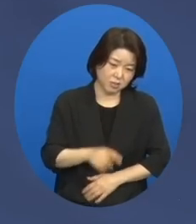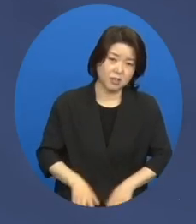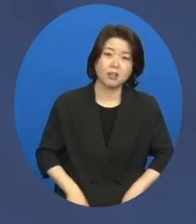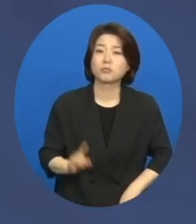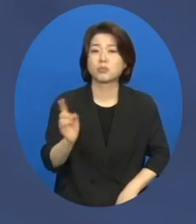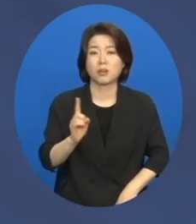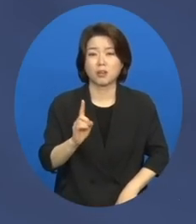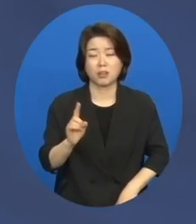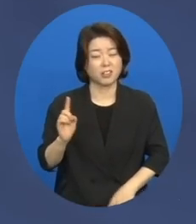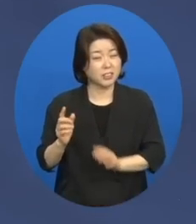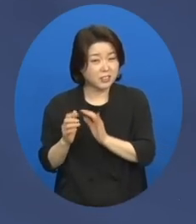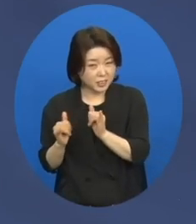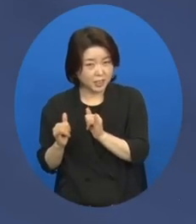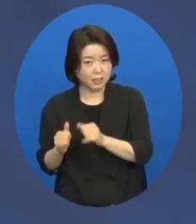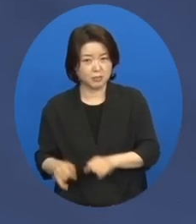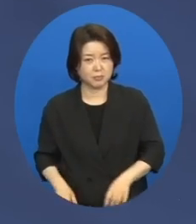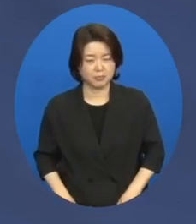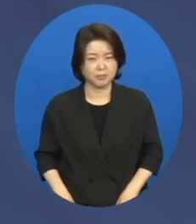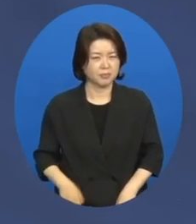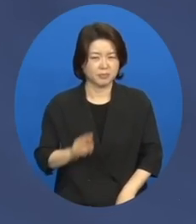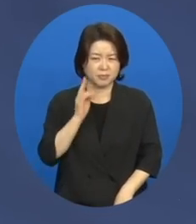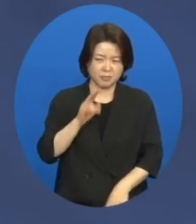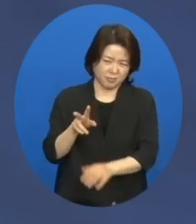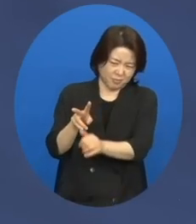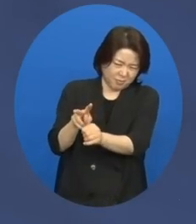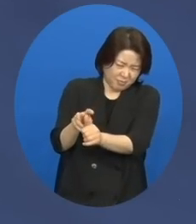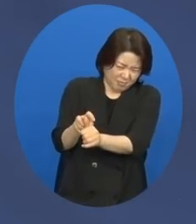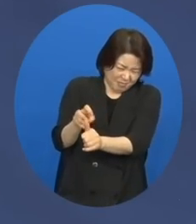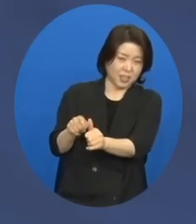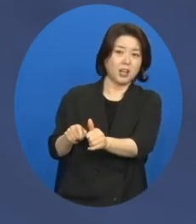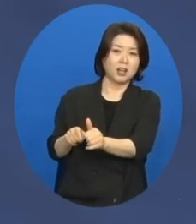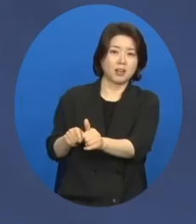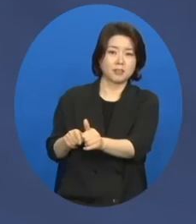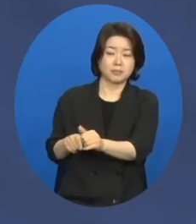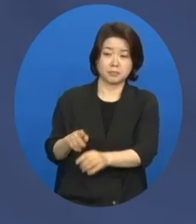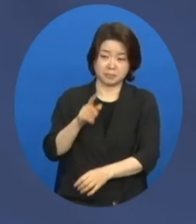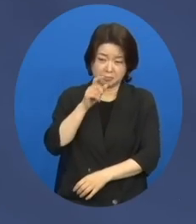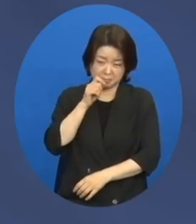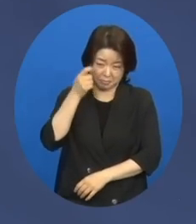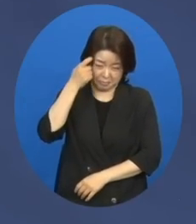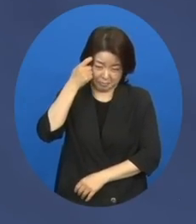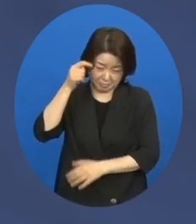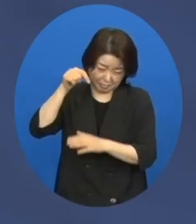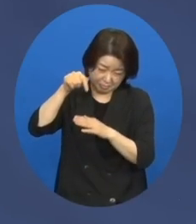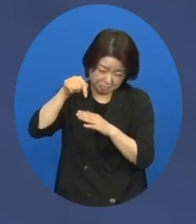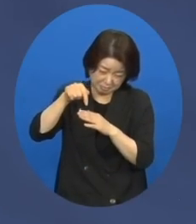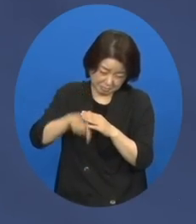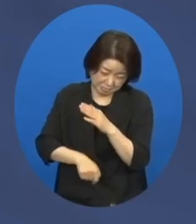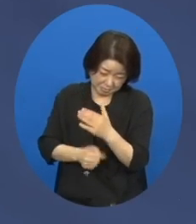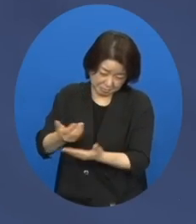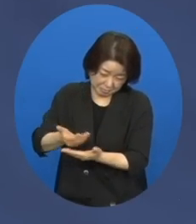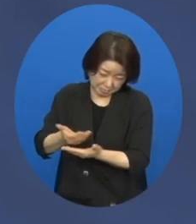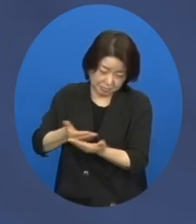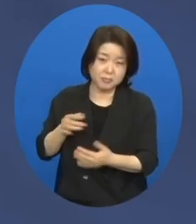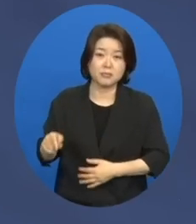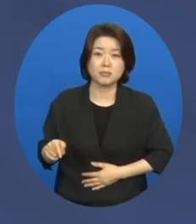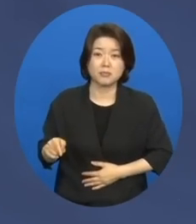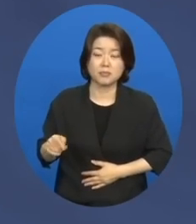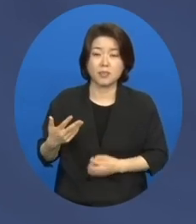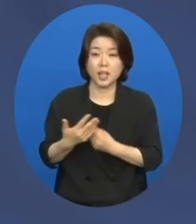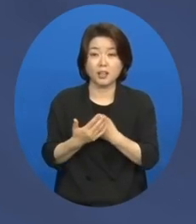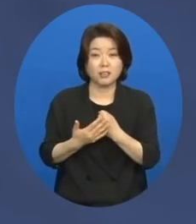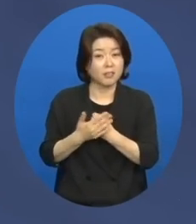묵상을 하는데 어떤 사람은 아주 너무 배기 싫은 사람이 묵상을 너무 깊이 잘라놓아요. 그러면 은혜가 되는 게